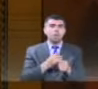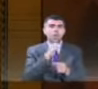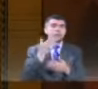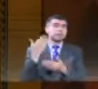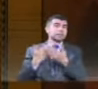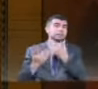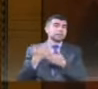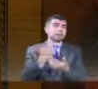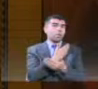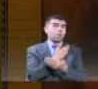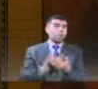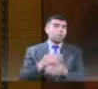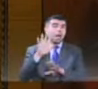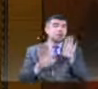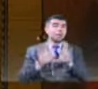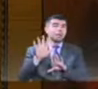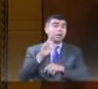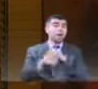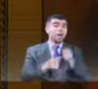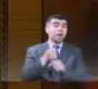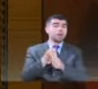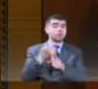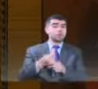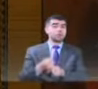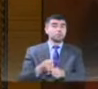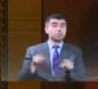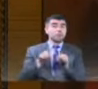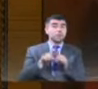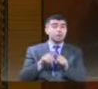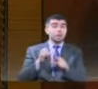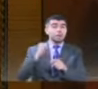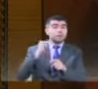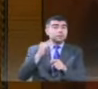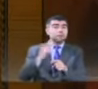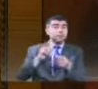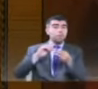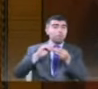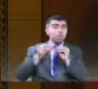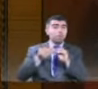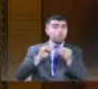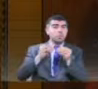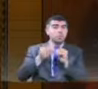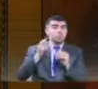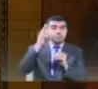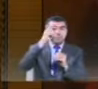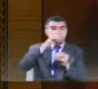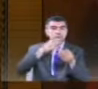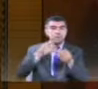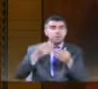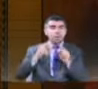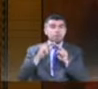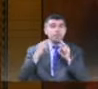منذ حوالي 15 سنة من اجتياز الأزمات المتلاحقة التي هزت الاقتصاد